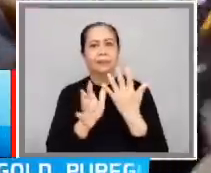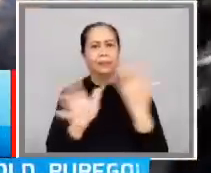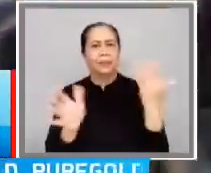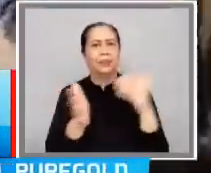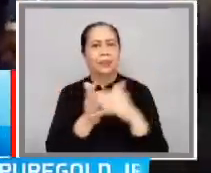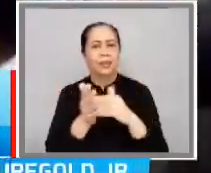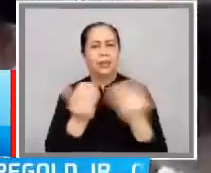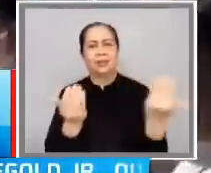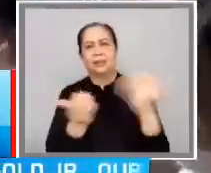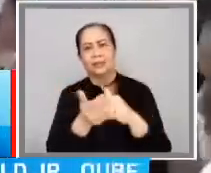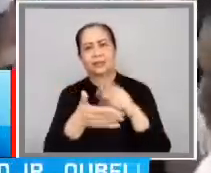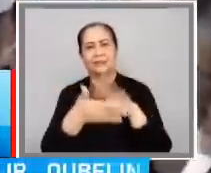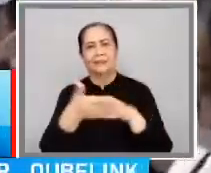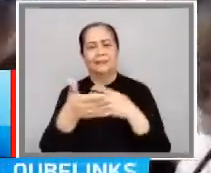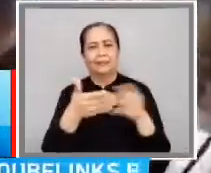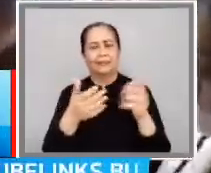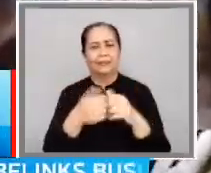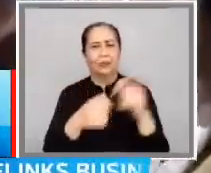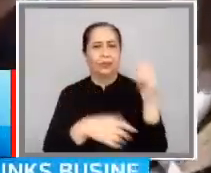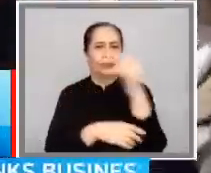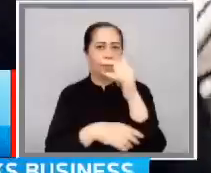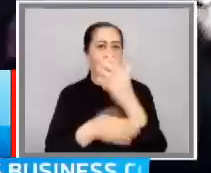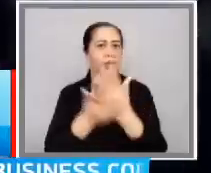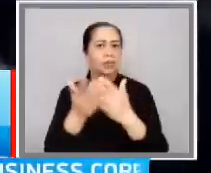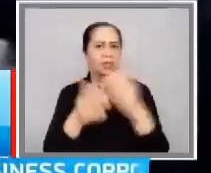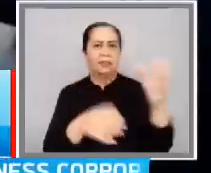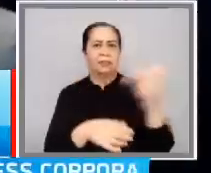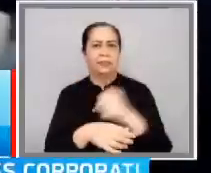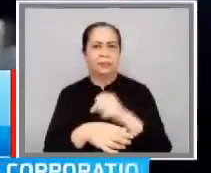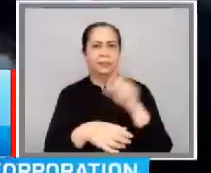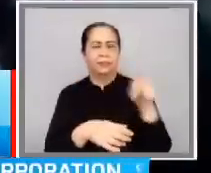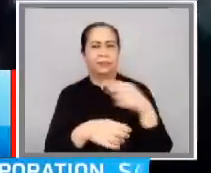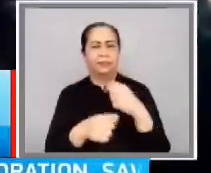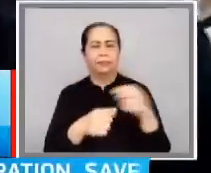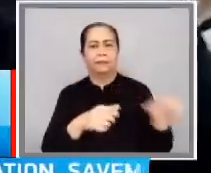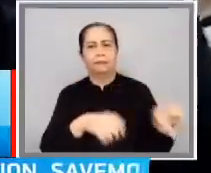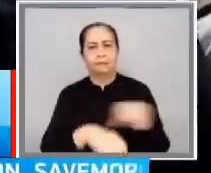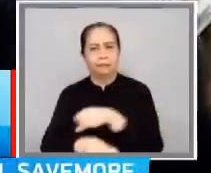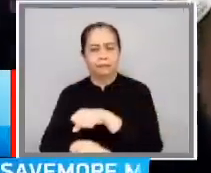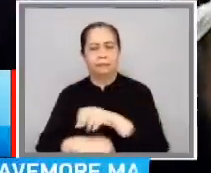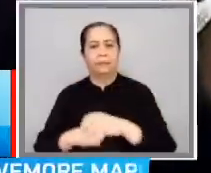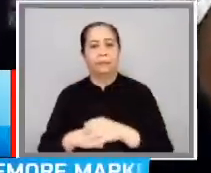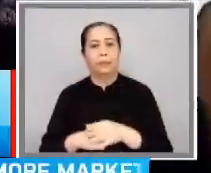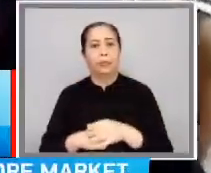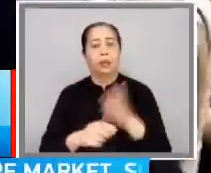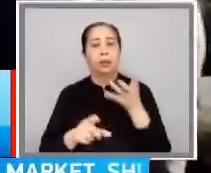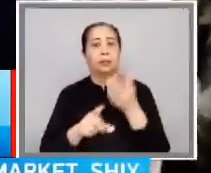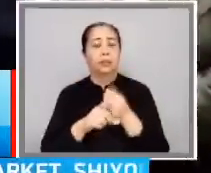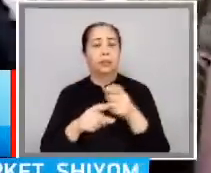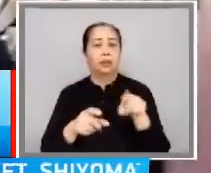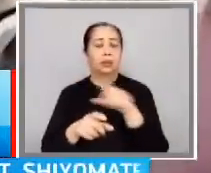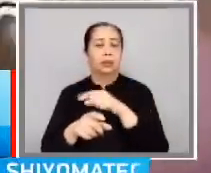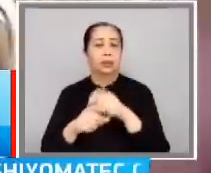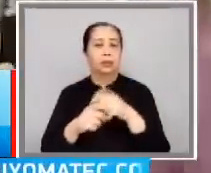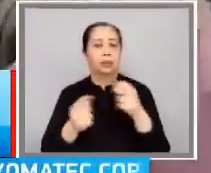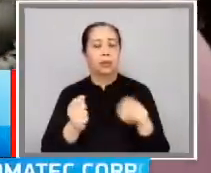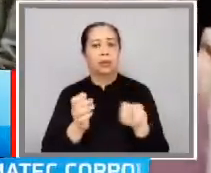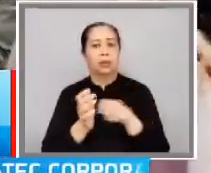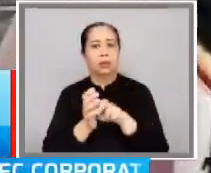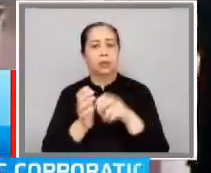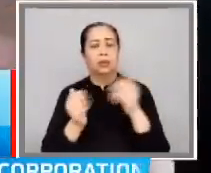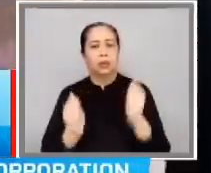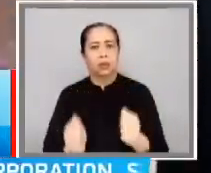ng flight. Habang ang iba, kinuha na ang kanilang mga bagahe. Ang mga apektadong pasahero po pwedeng mag-rebook o